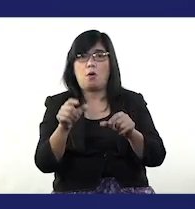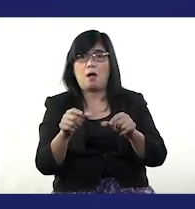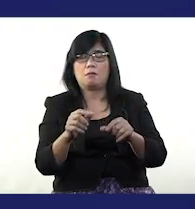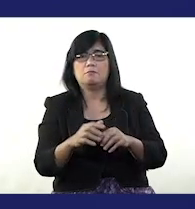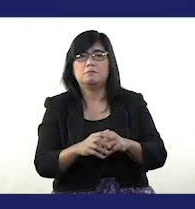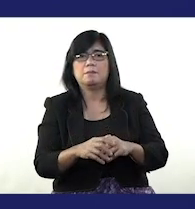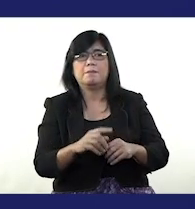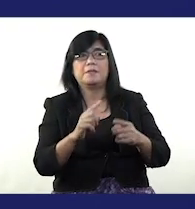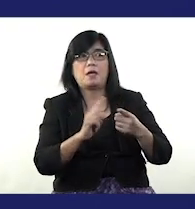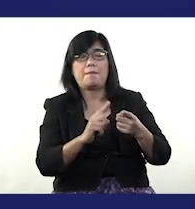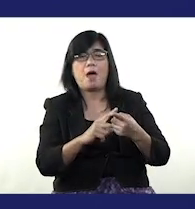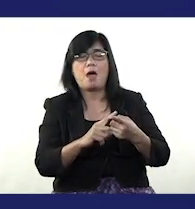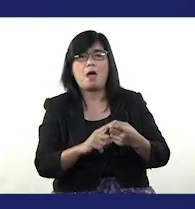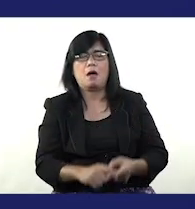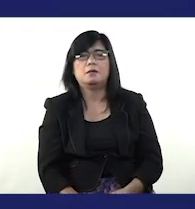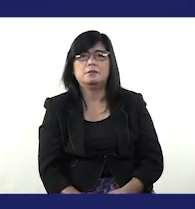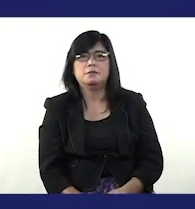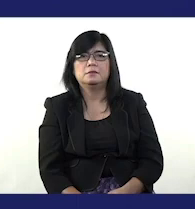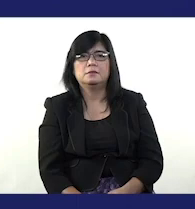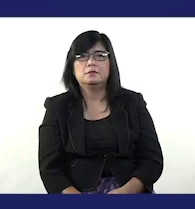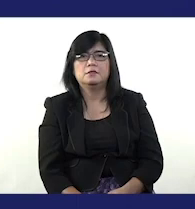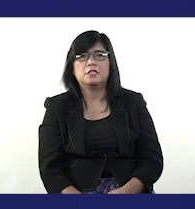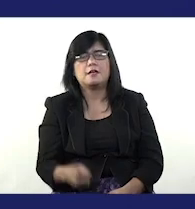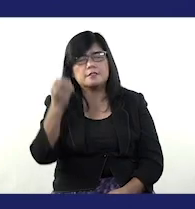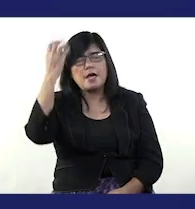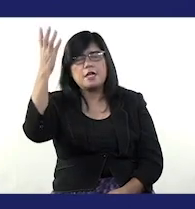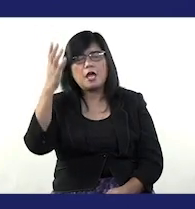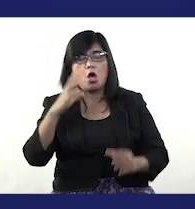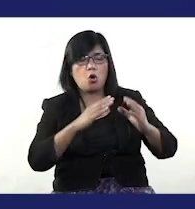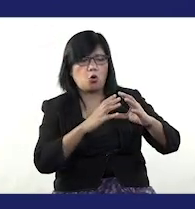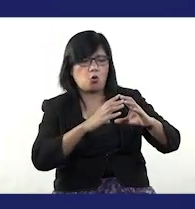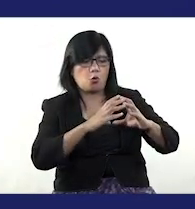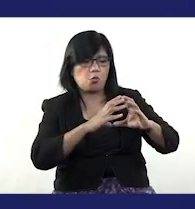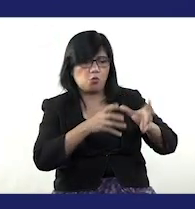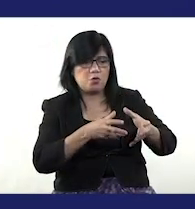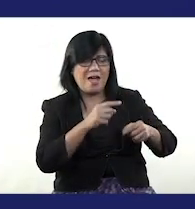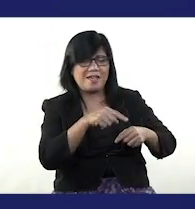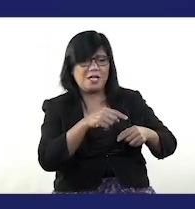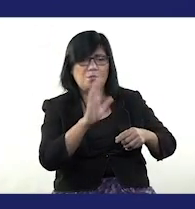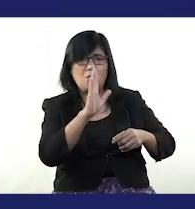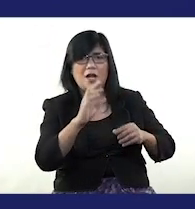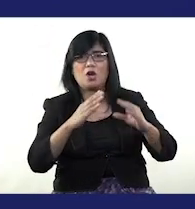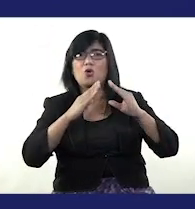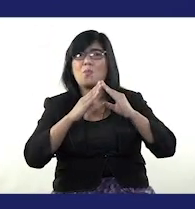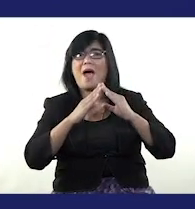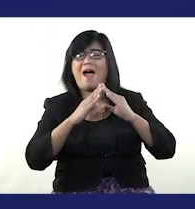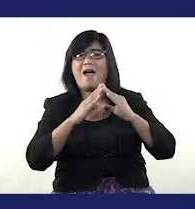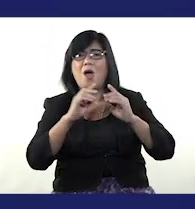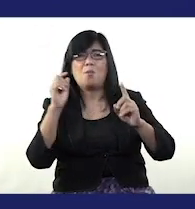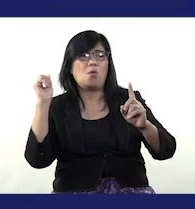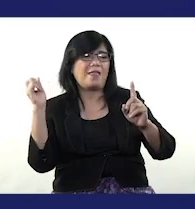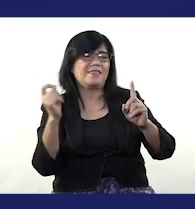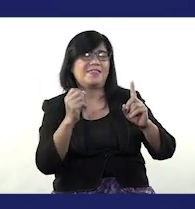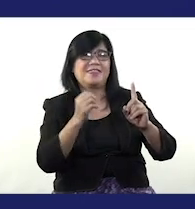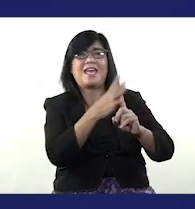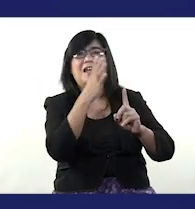Hai yang pertama Hai Jelly kita menyadari dunia bukan rumah kita serta bukan target kita Hai Kak banyak orang